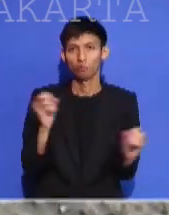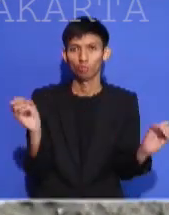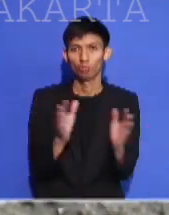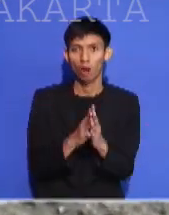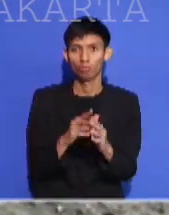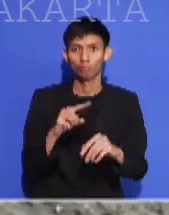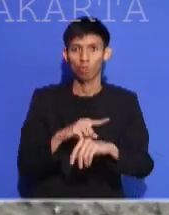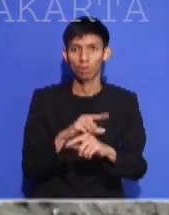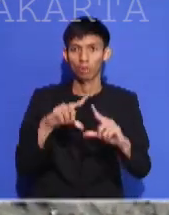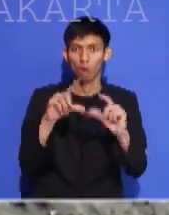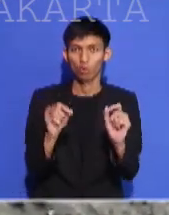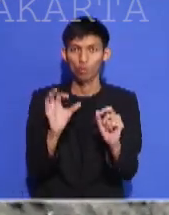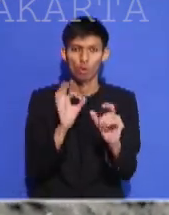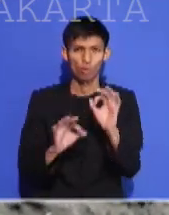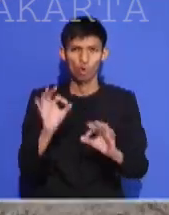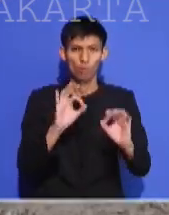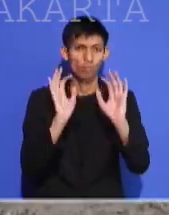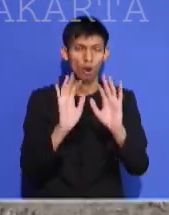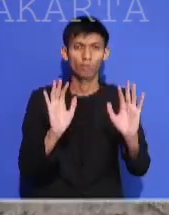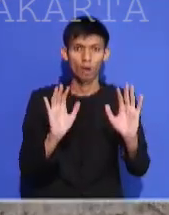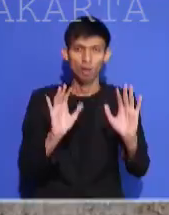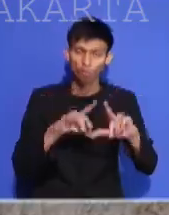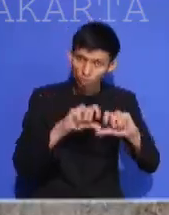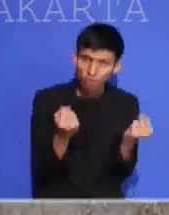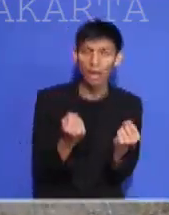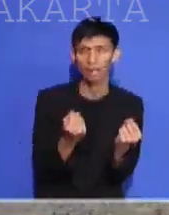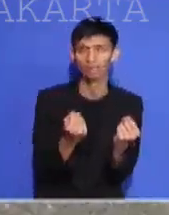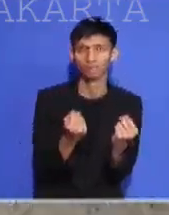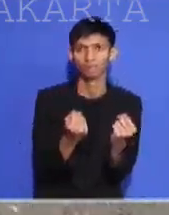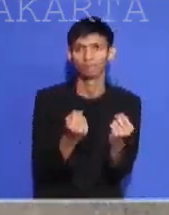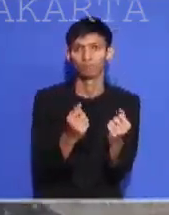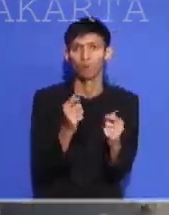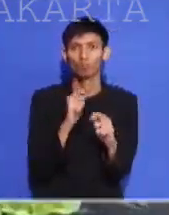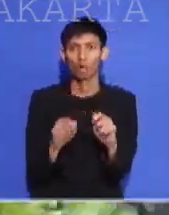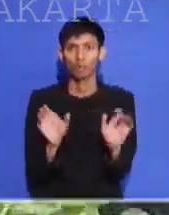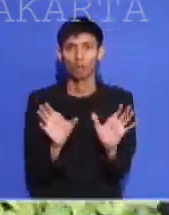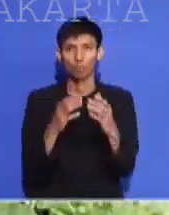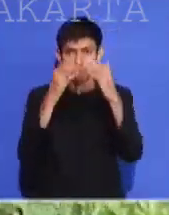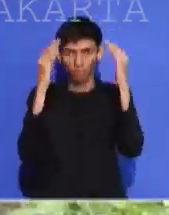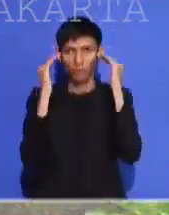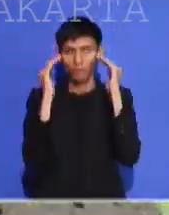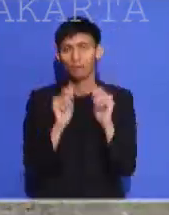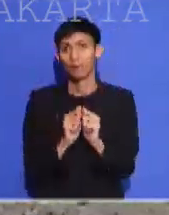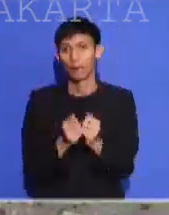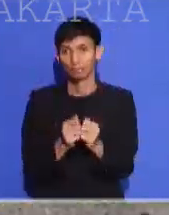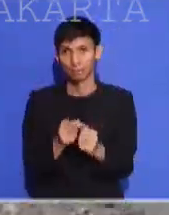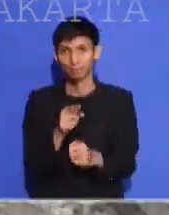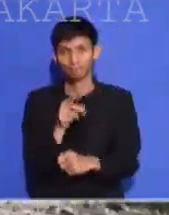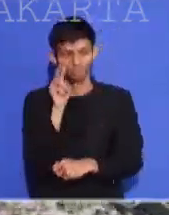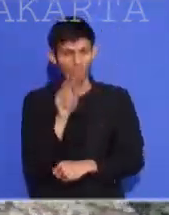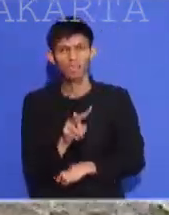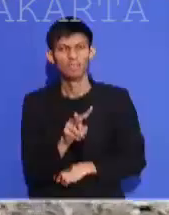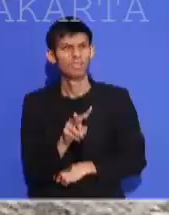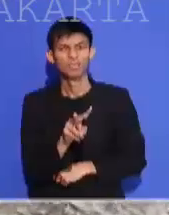ingkang bolong menika temtu badhe risak lan mangaribawani tuwuh mengkaring tanaman kacang. Ananging menawi dipun tingali sak teleraman